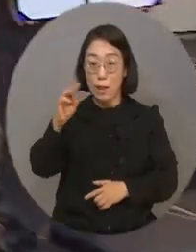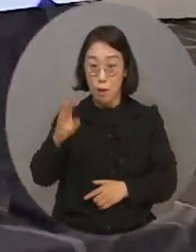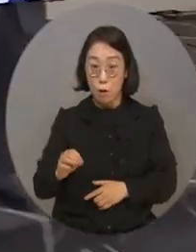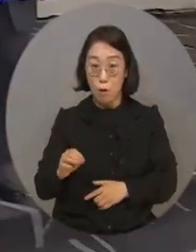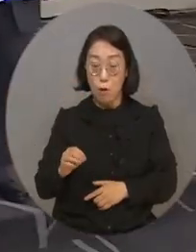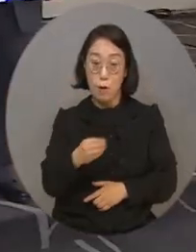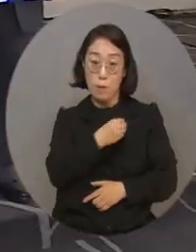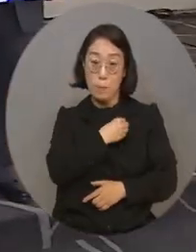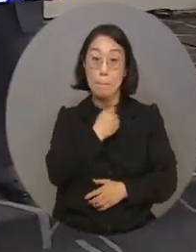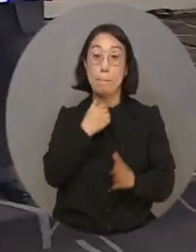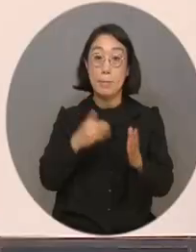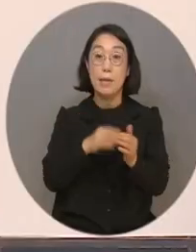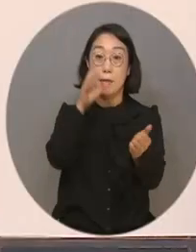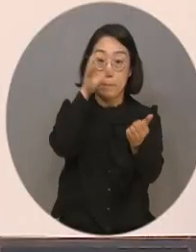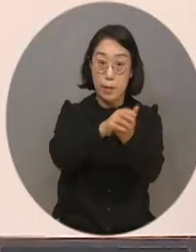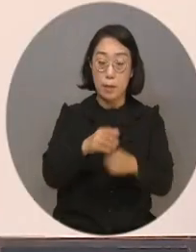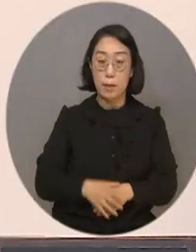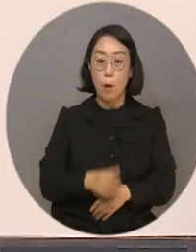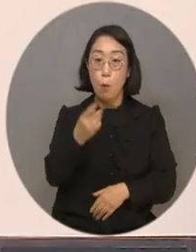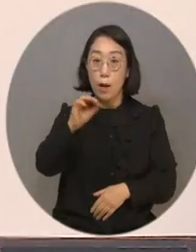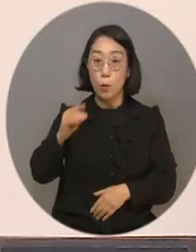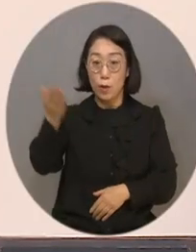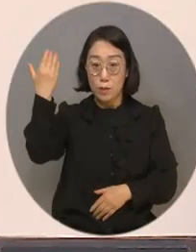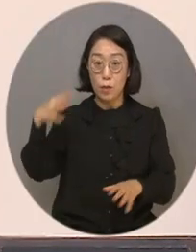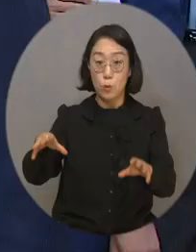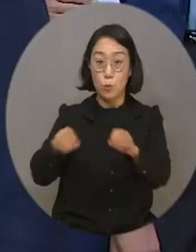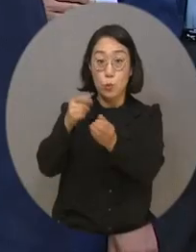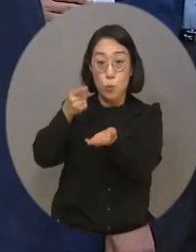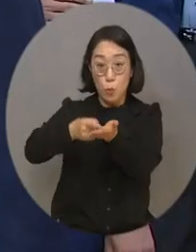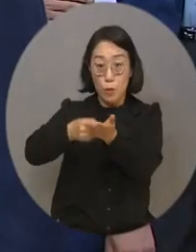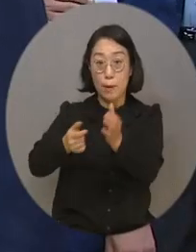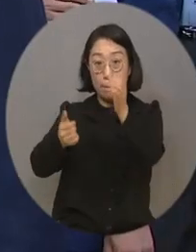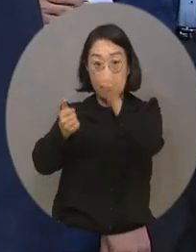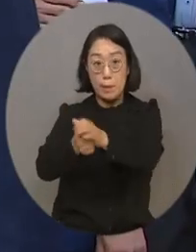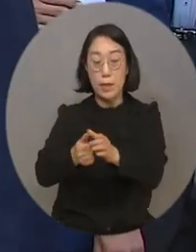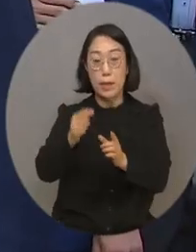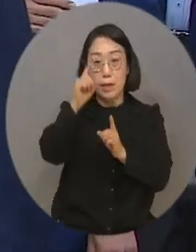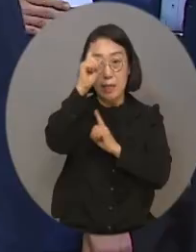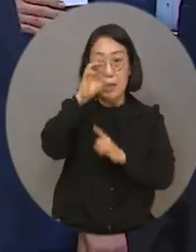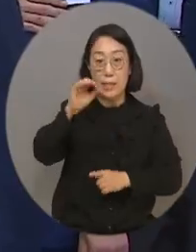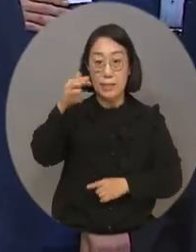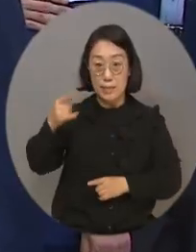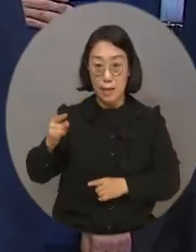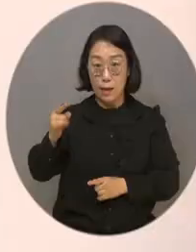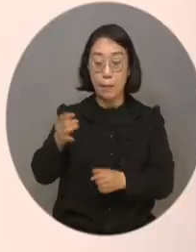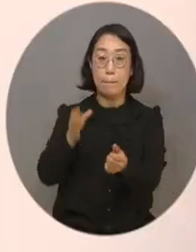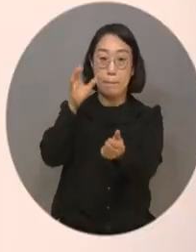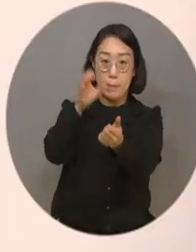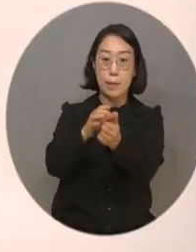맡았으며 고문으로는 황교안 전 국무총리와 이인재 전 의원이 참여했습니다.